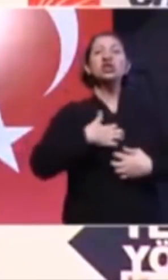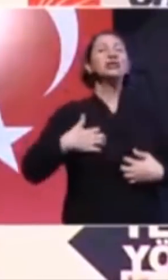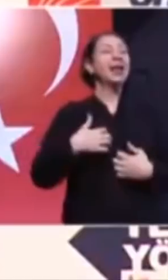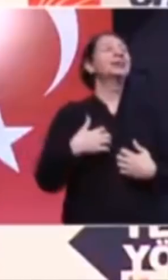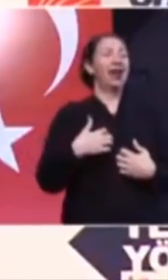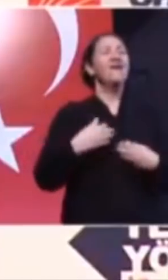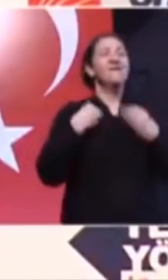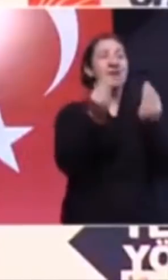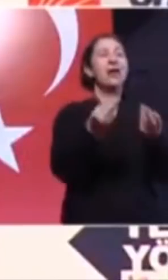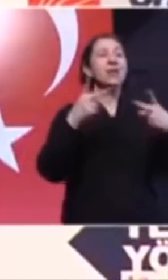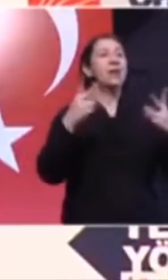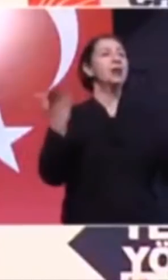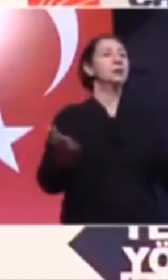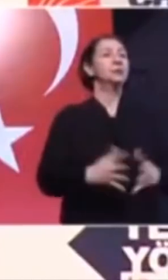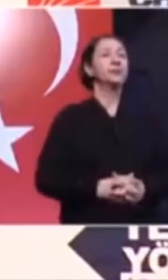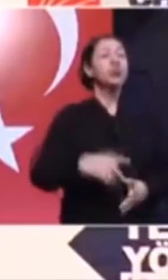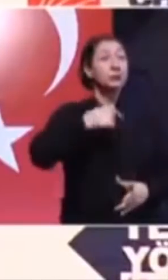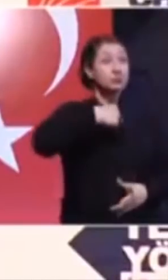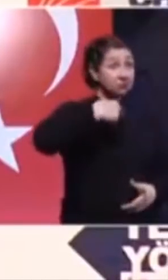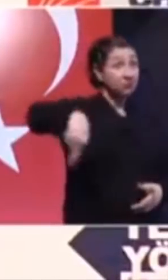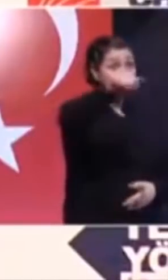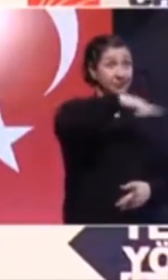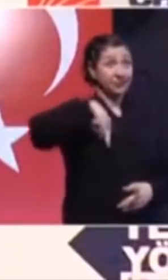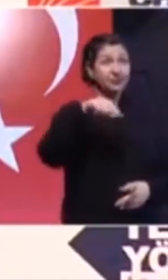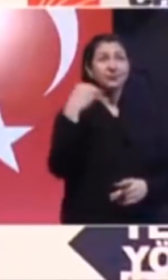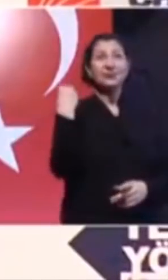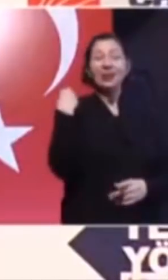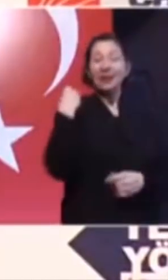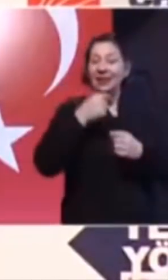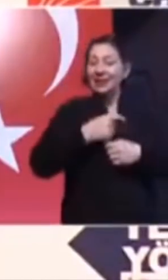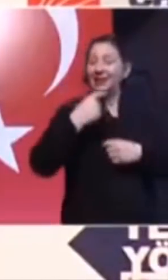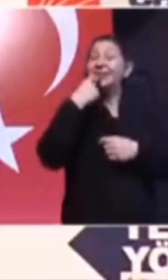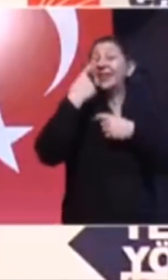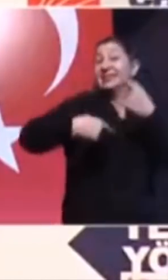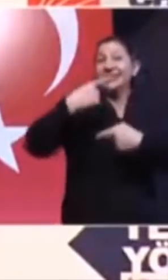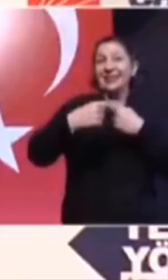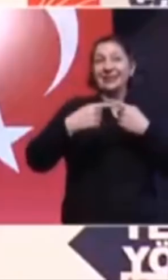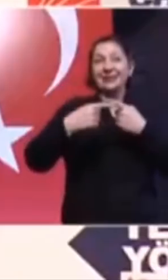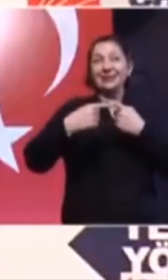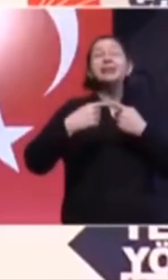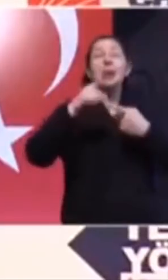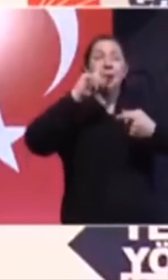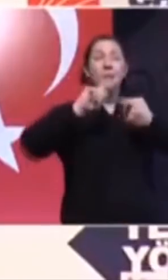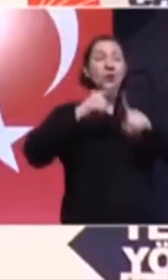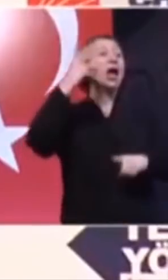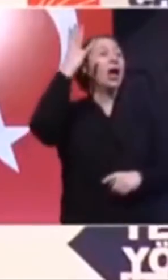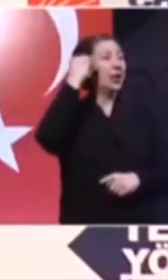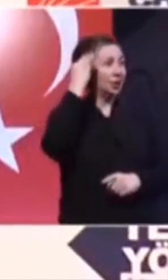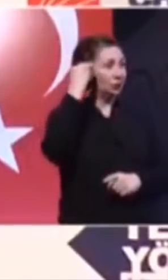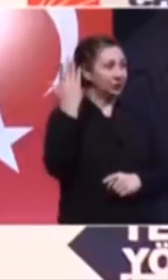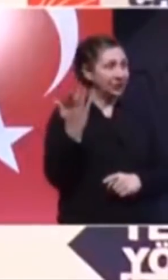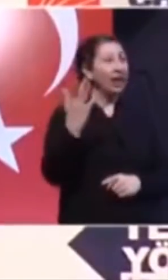cesaretle verebilmelidir. Bizler yeni nesil anlayışın, yeni nesil siyaset